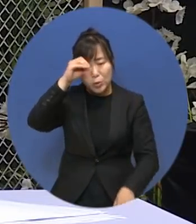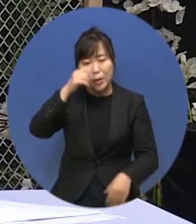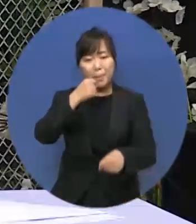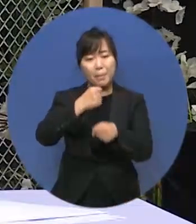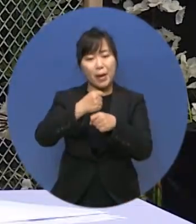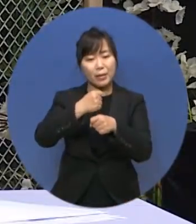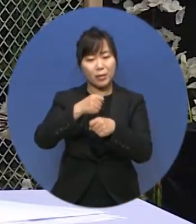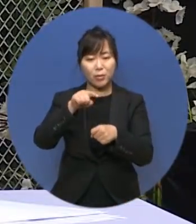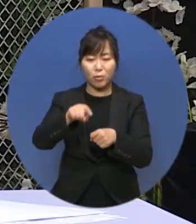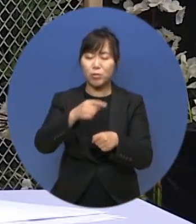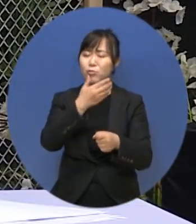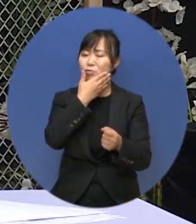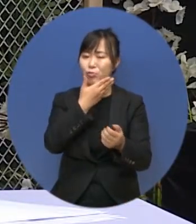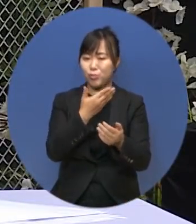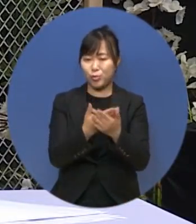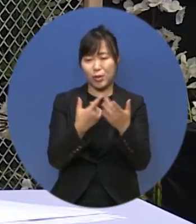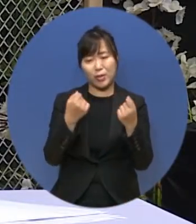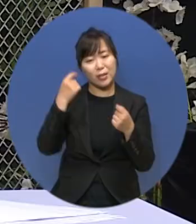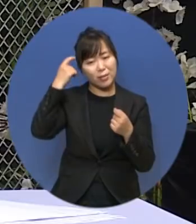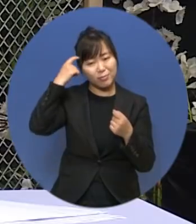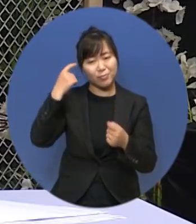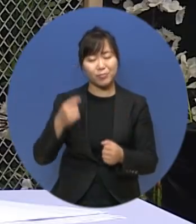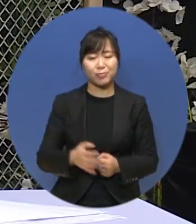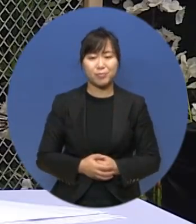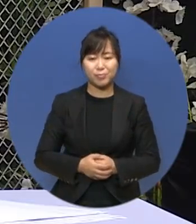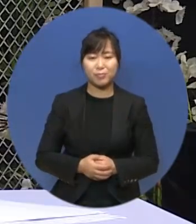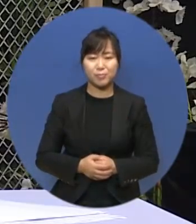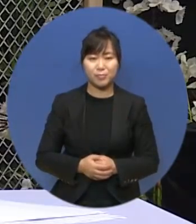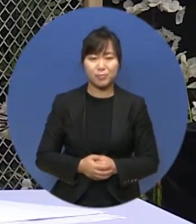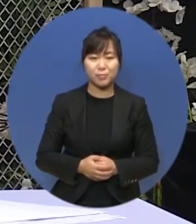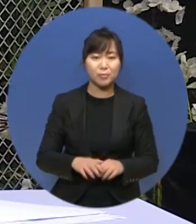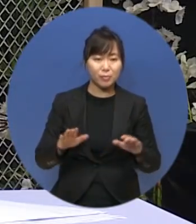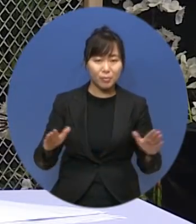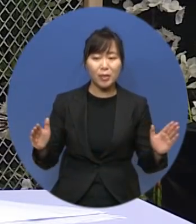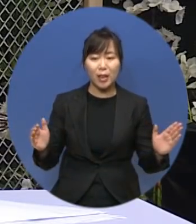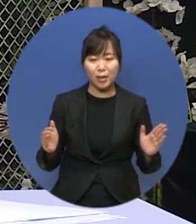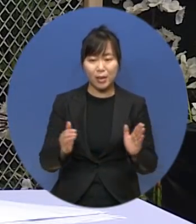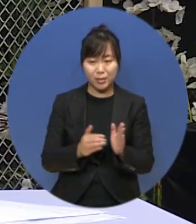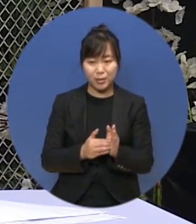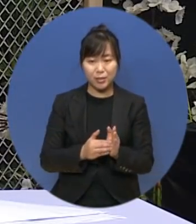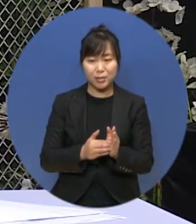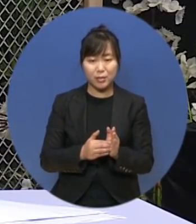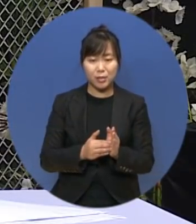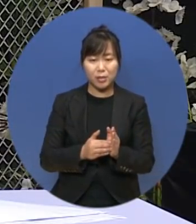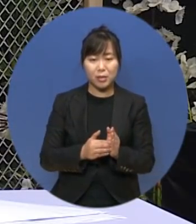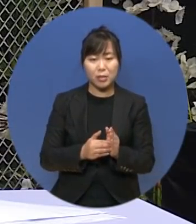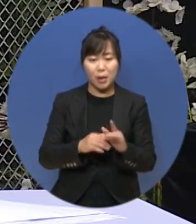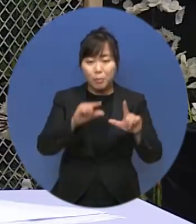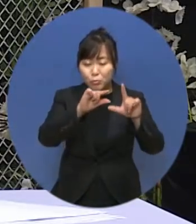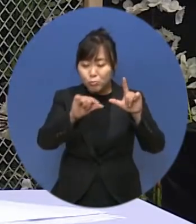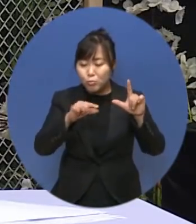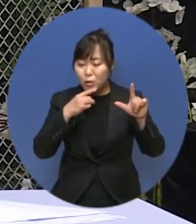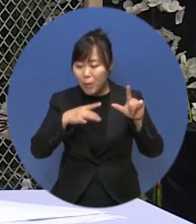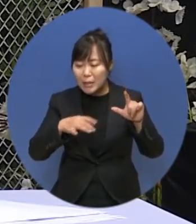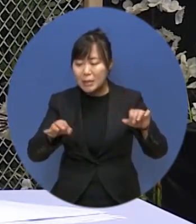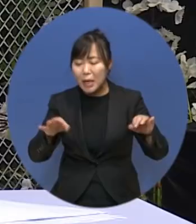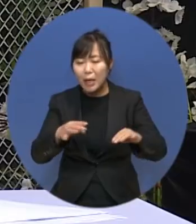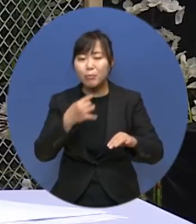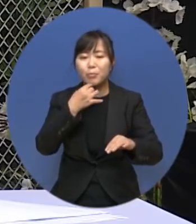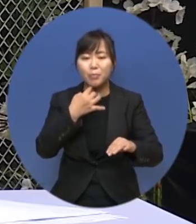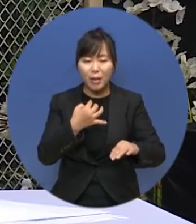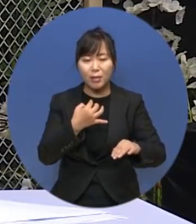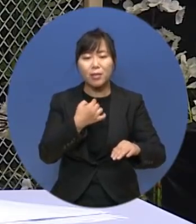만들어 내는 게 중요하다고 봅니다. 그래서 지금까지는 부분적으로 그리고 한시적으로